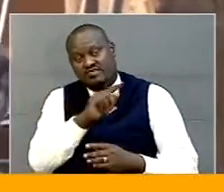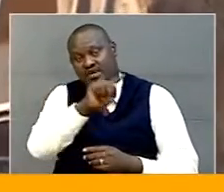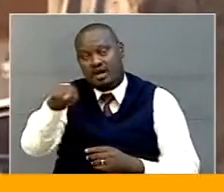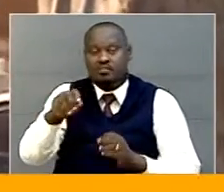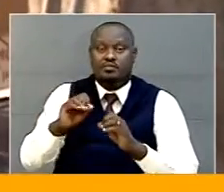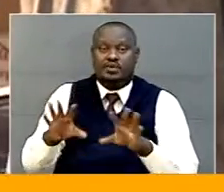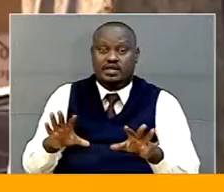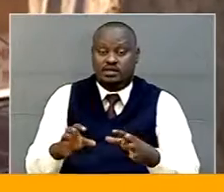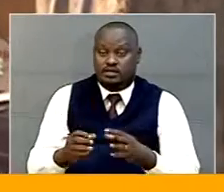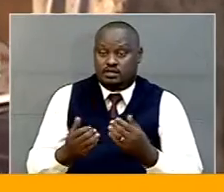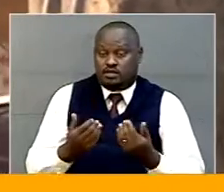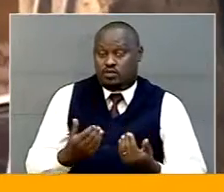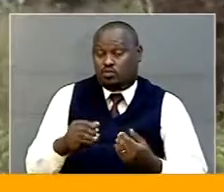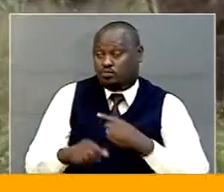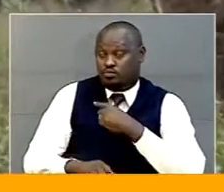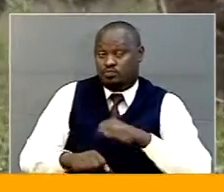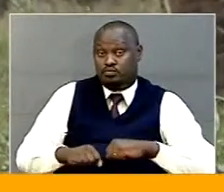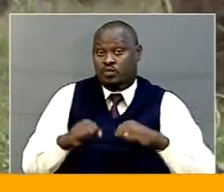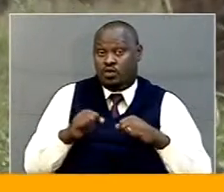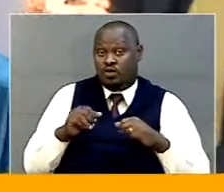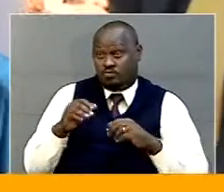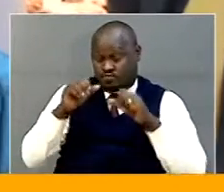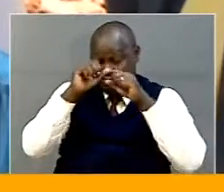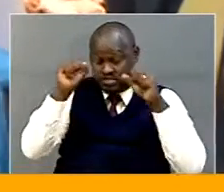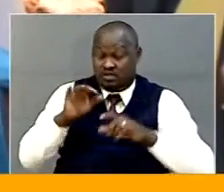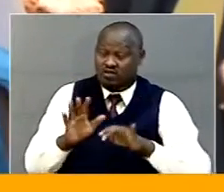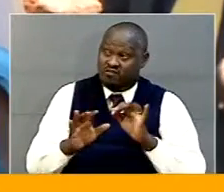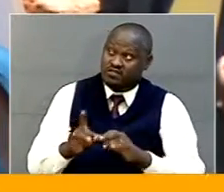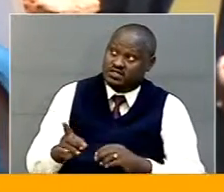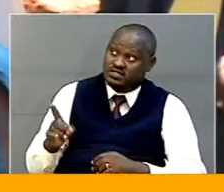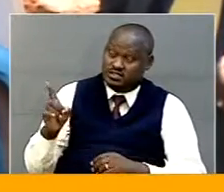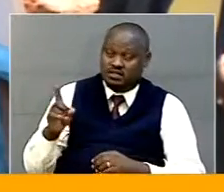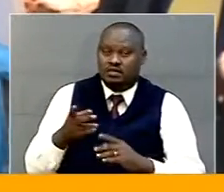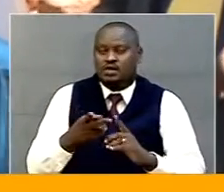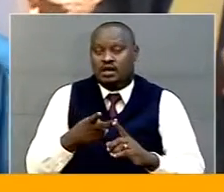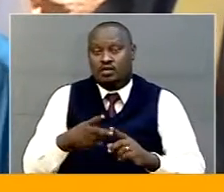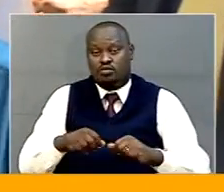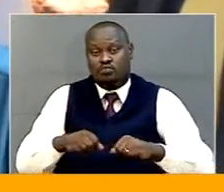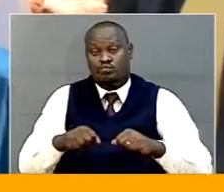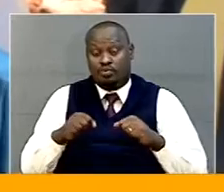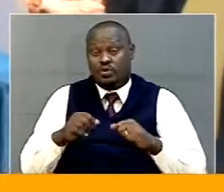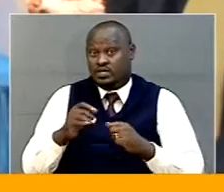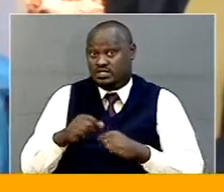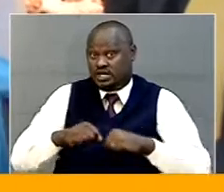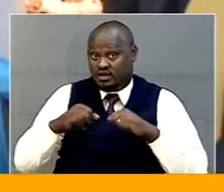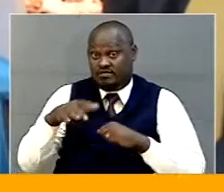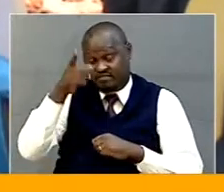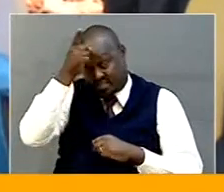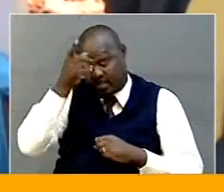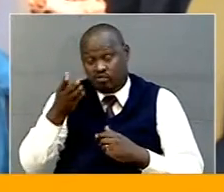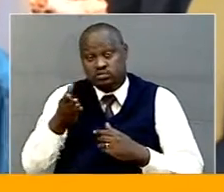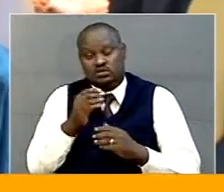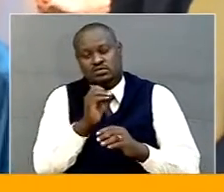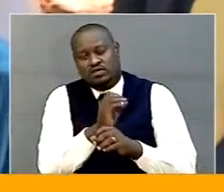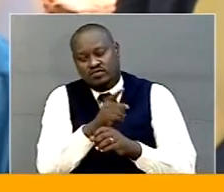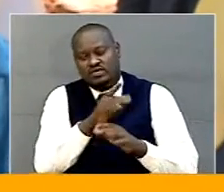kino tekyalobedde Sande Ochen oluvannyuma lw'okuwulirwa abatutuuze n'abataka nga kw'otaneza ssentebe w'ekyalo kino Mpiima Godfrey okuyimiriza